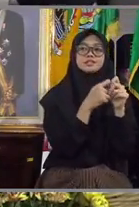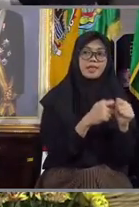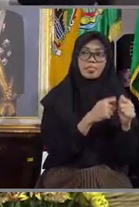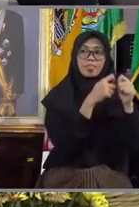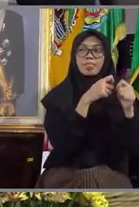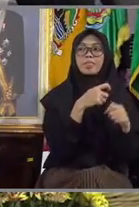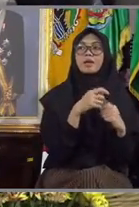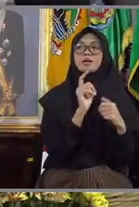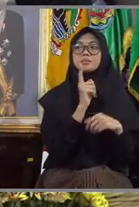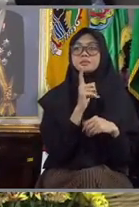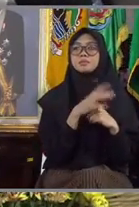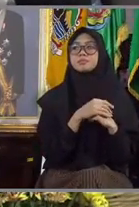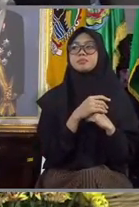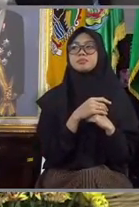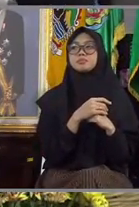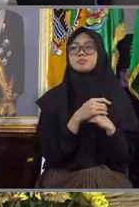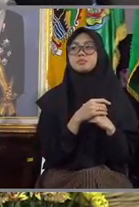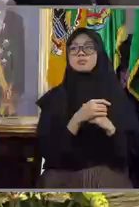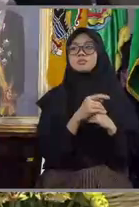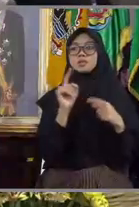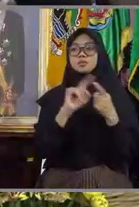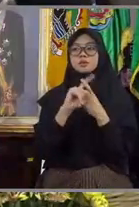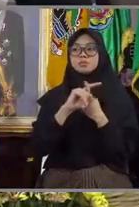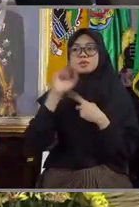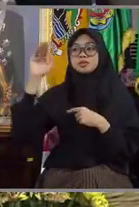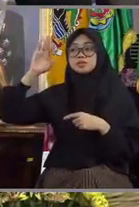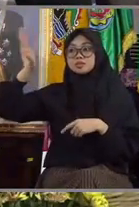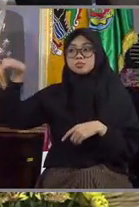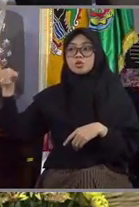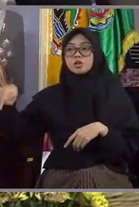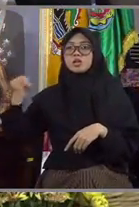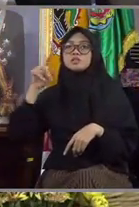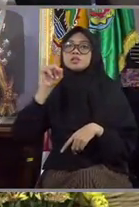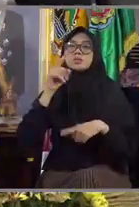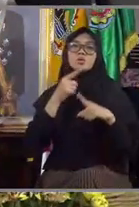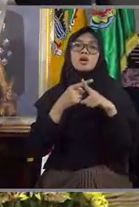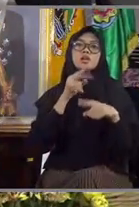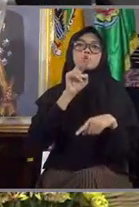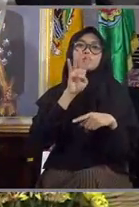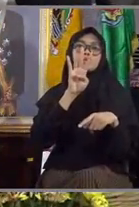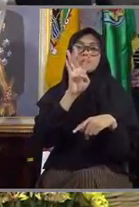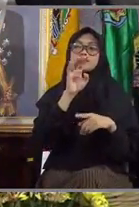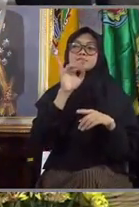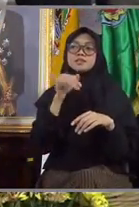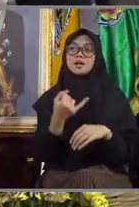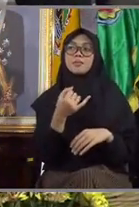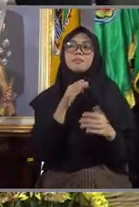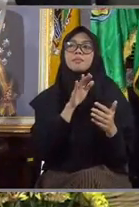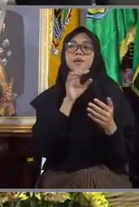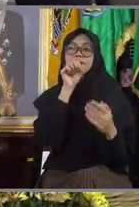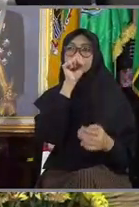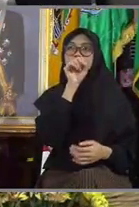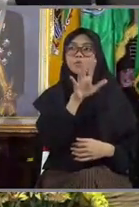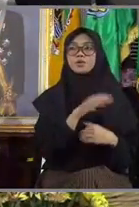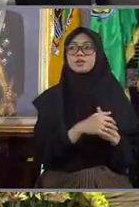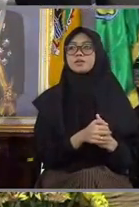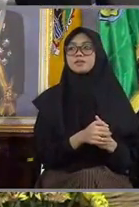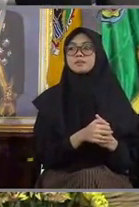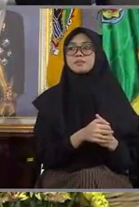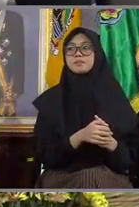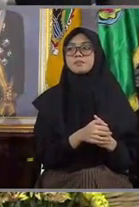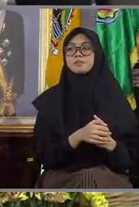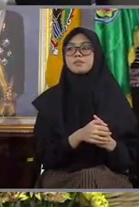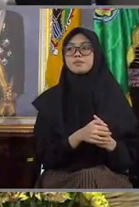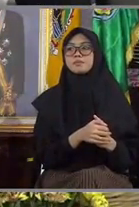jenengan tekono, sambendino, kawan-kawan saya ini 1x24 jam mesti menjawab, dan itu dalam pantauan saya. Jadi insya Allah Bu